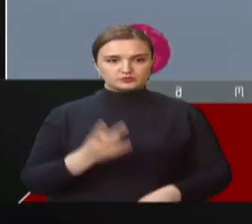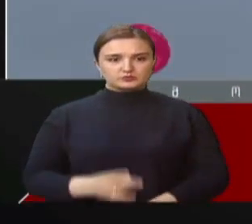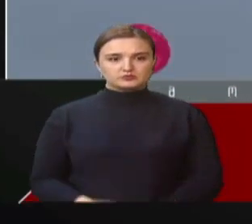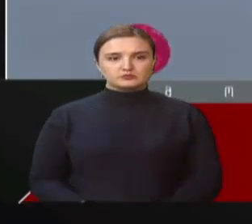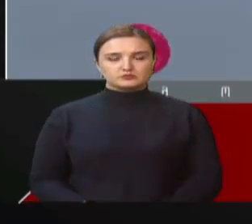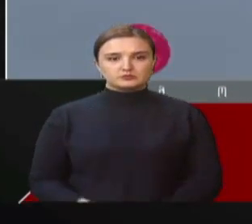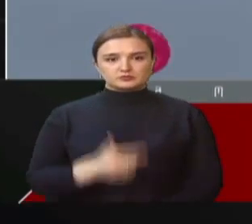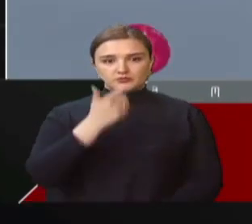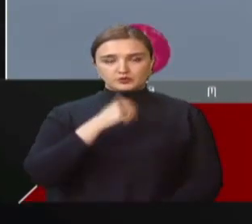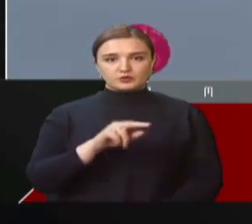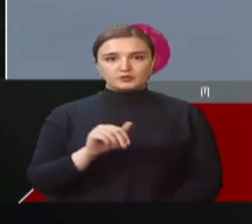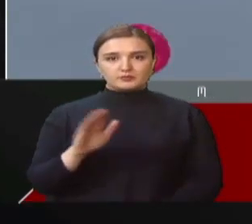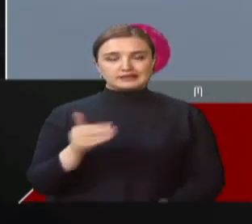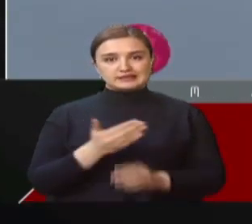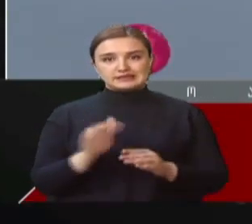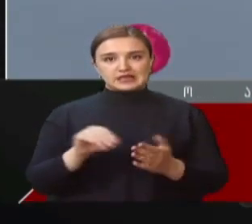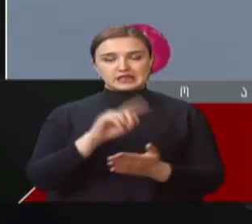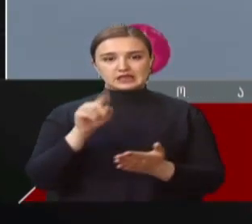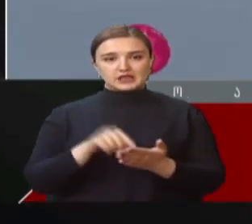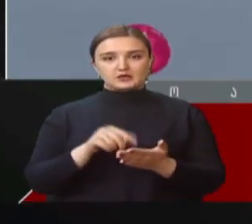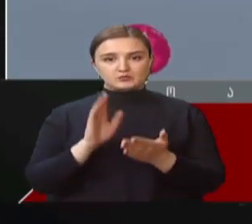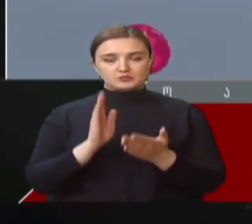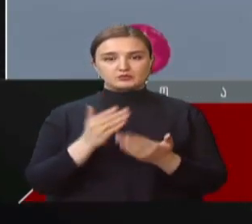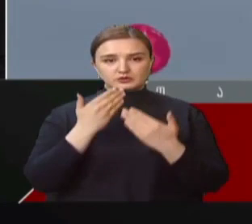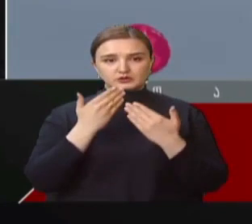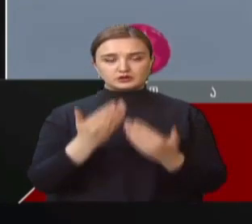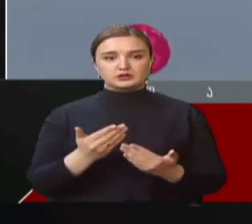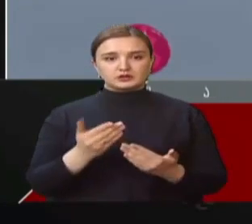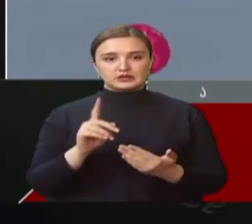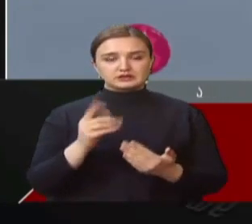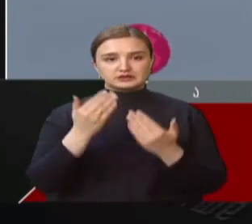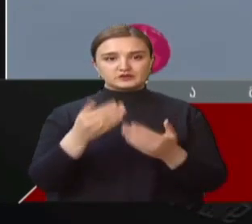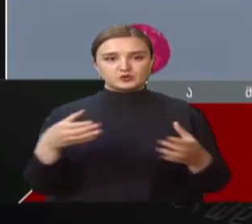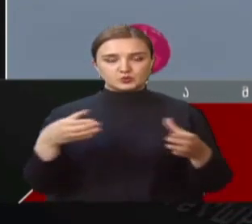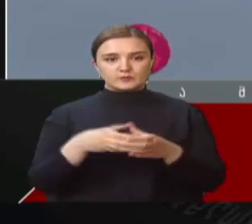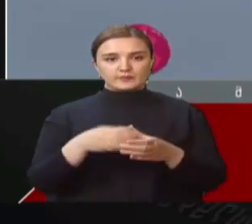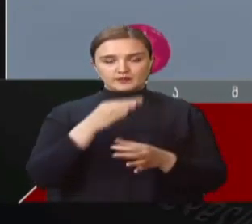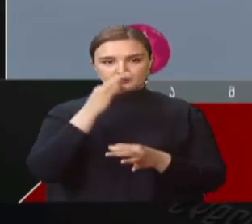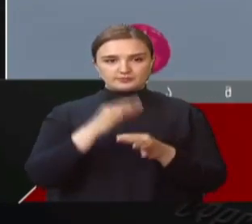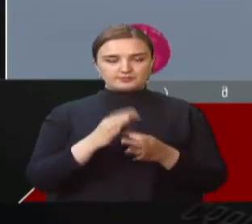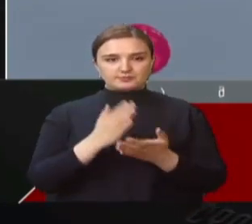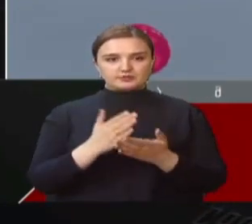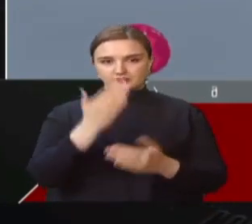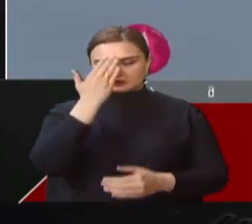tam pa, auțile bat, sau că și-a găchit, habit, tum, sa mai n-am de unde, it hot, imesen Dakar și Rabit, rast, cu ea gundi spasul, cu ce bubat.